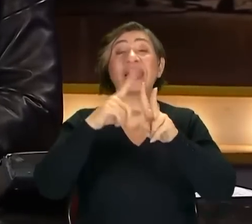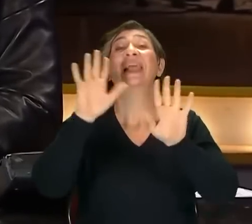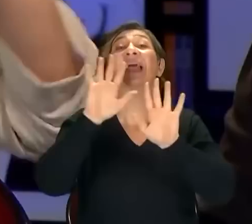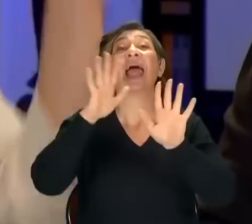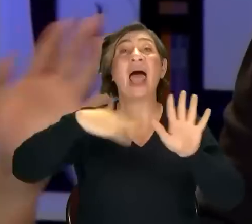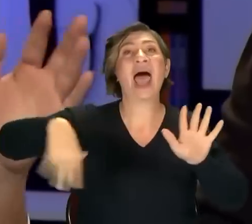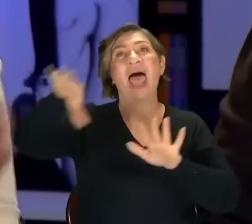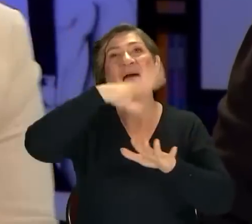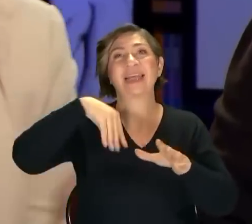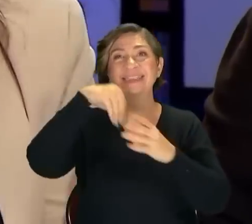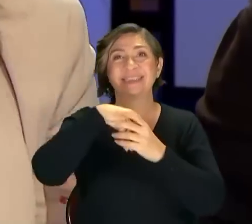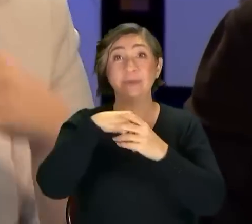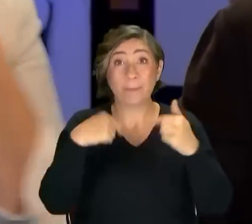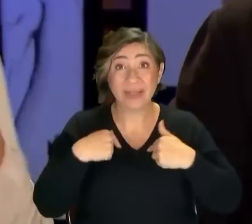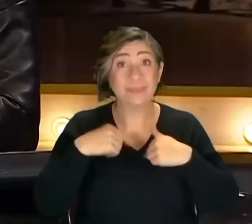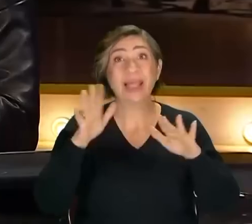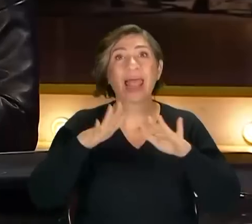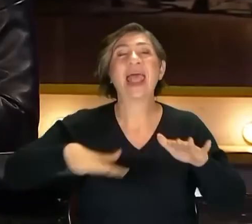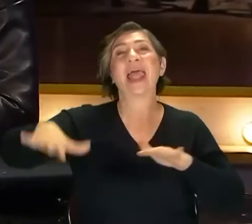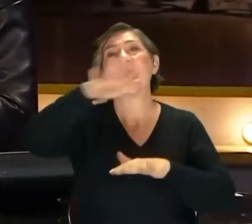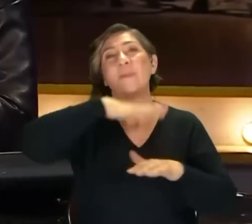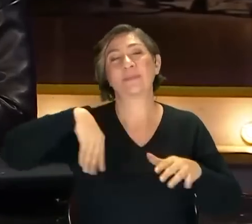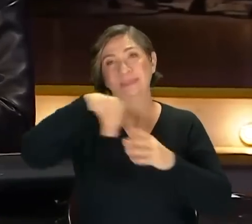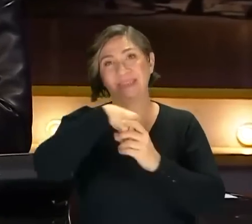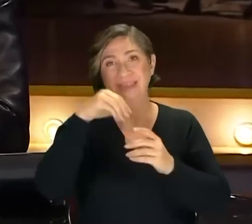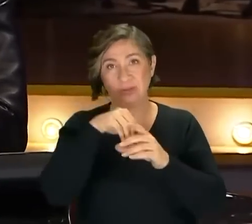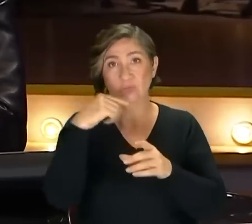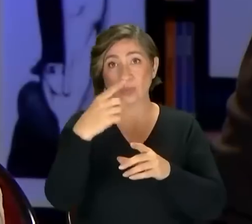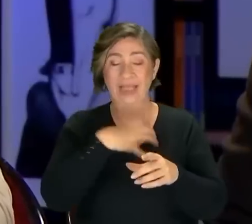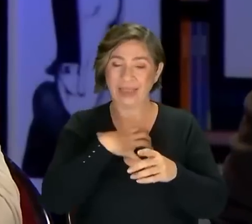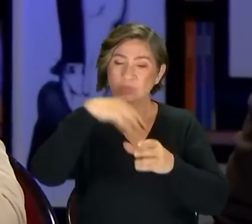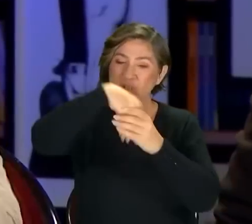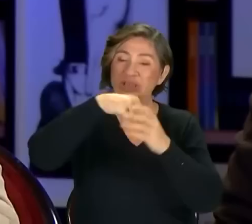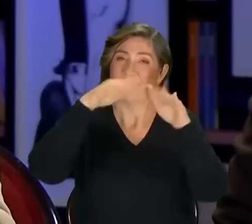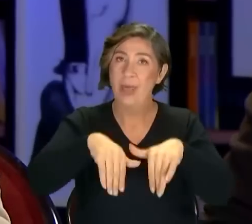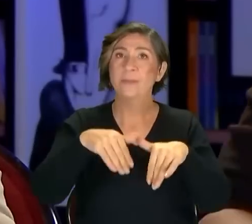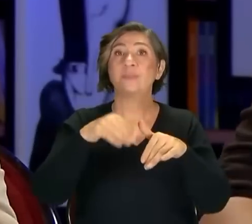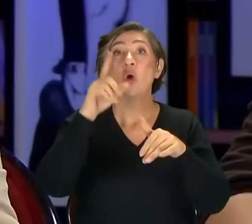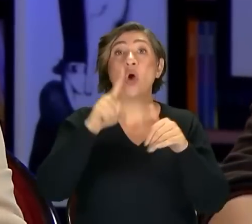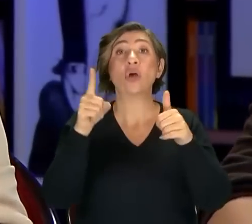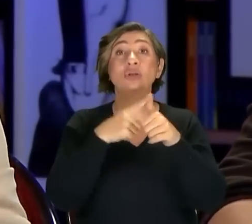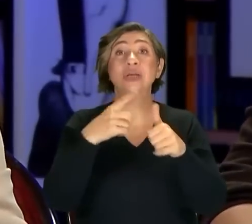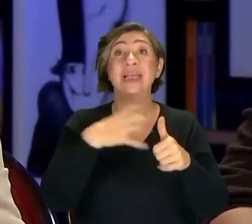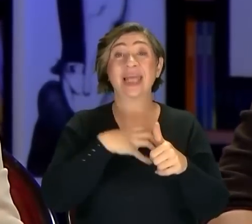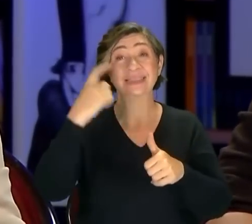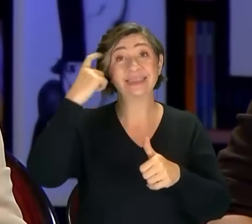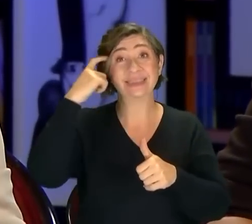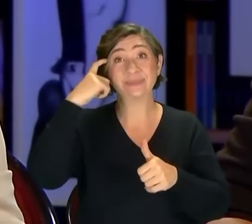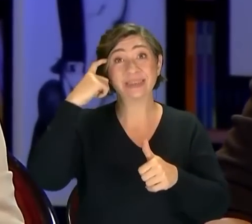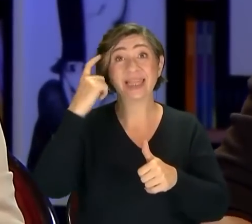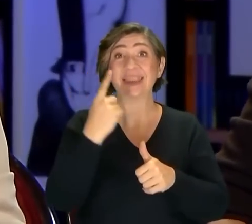değil mi? Benim için hayır, değil. Hayır, herkes bana, için. Bana da mı söylüyorsun? Hayır, hepimize söylüyorum. Ha, peki. Kendimi de bunun içinde tutuyorum. Hmm. Önce kendi